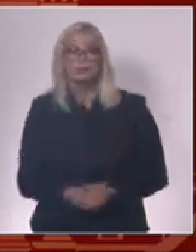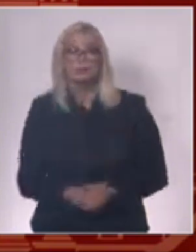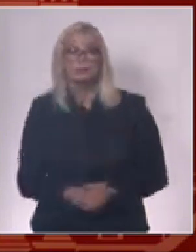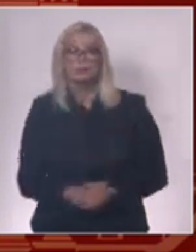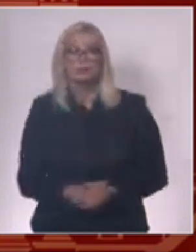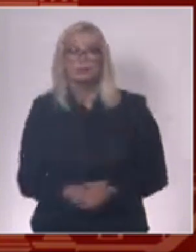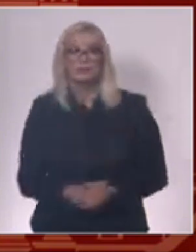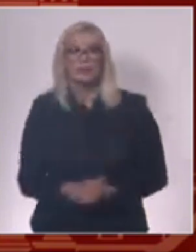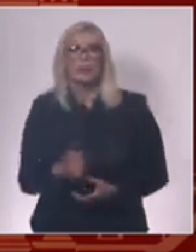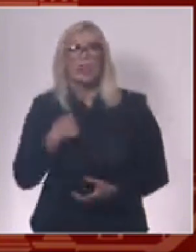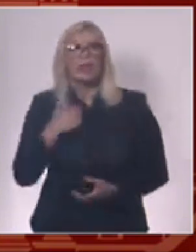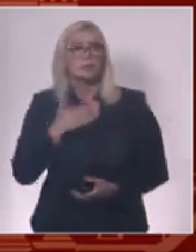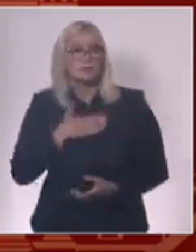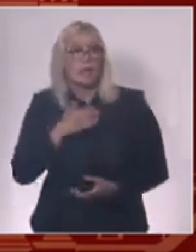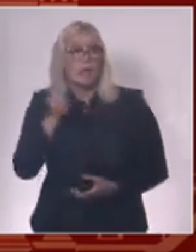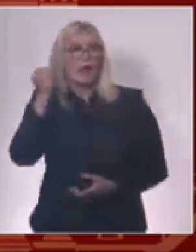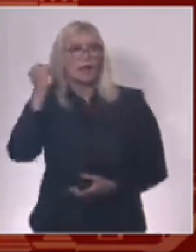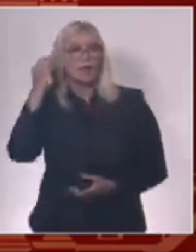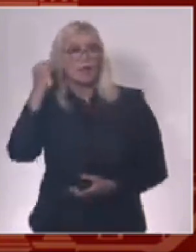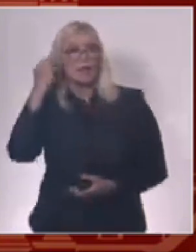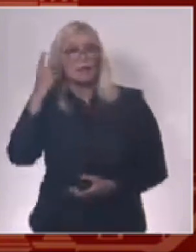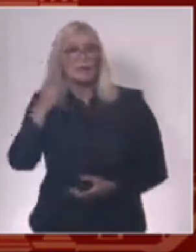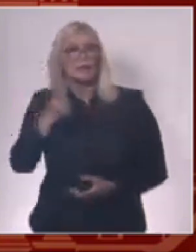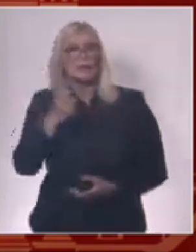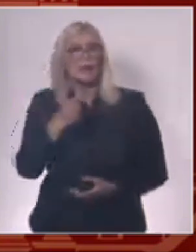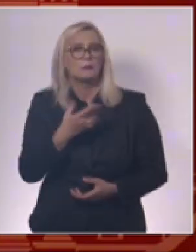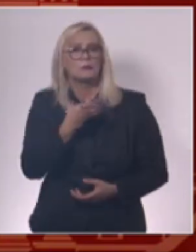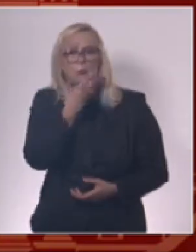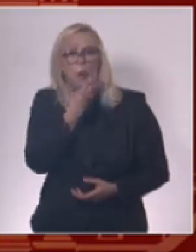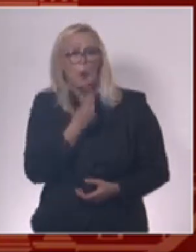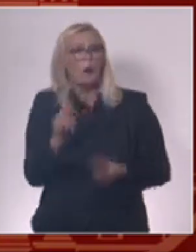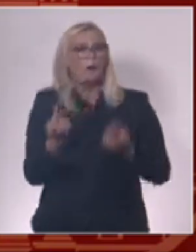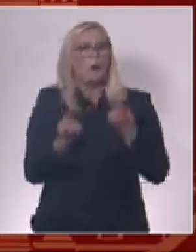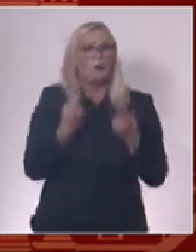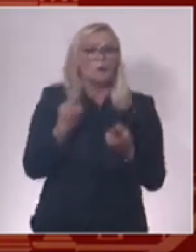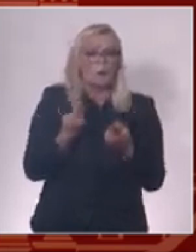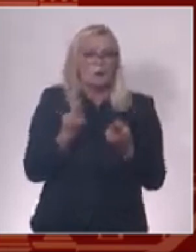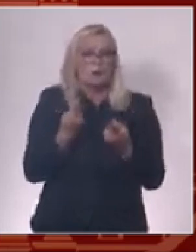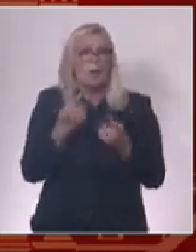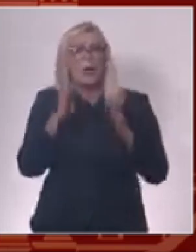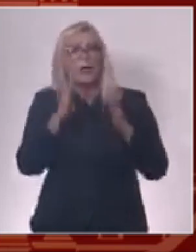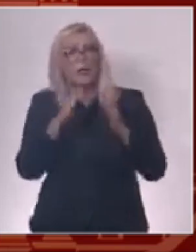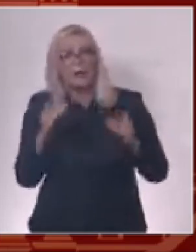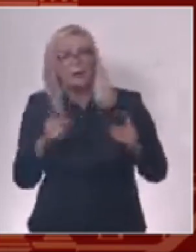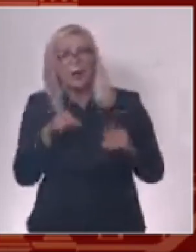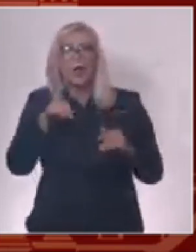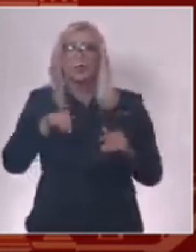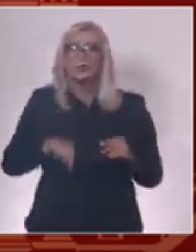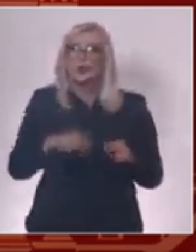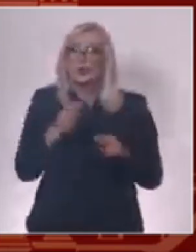Јас би сакал да фантазирам за прекрасна идилична состојба на Балканот, кај